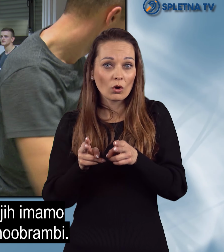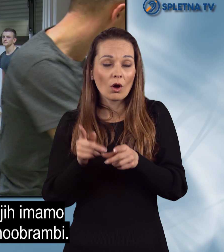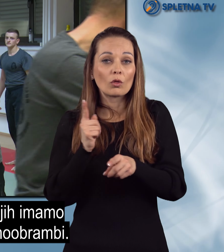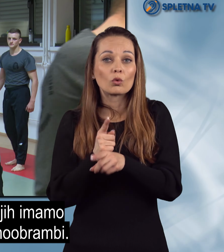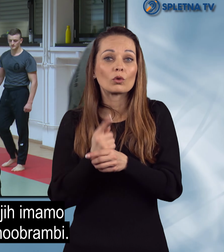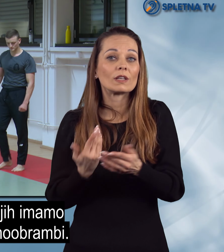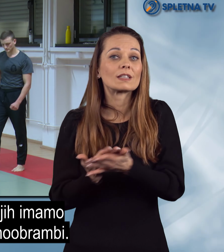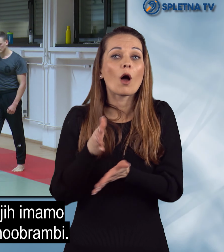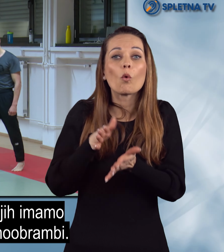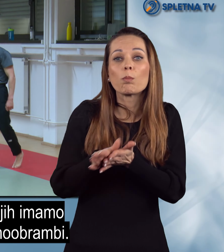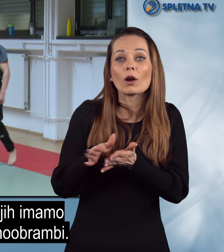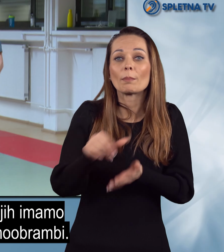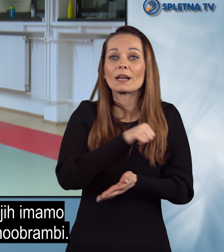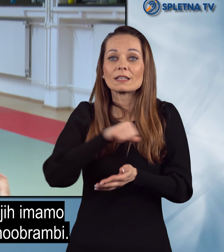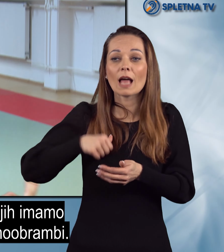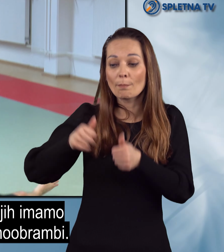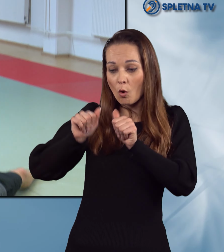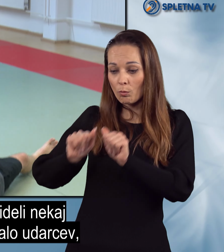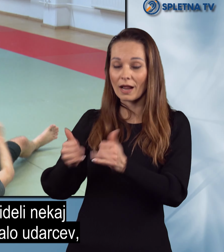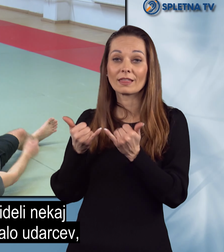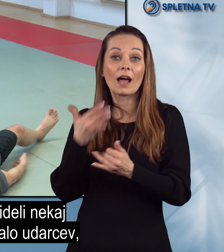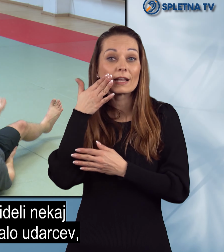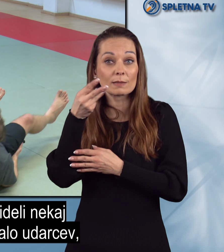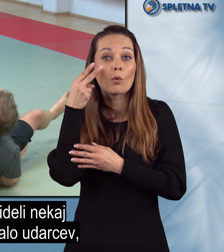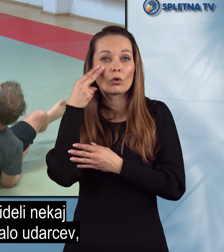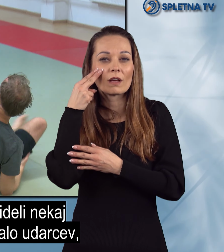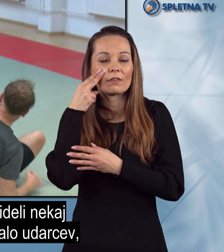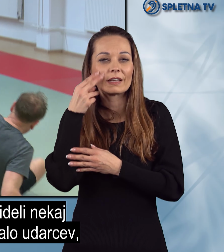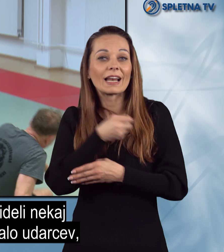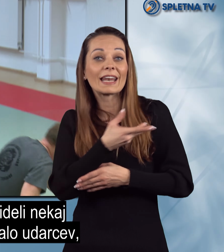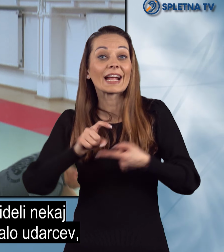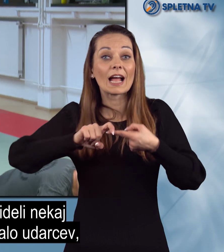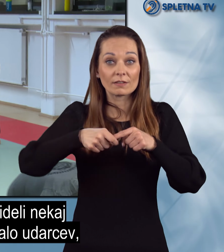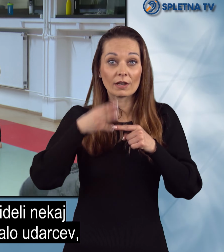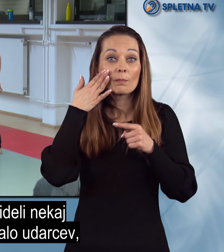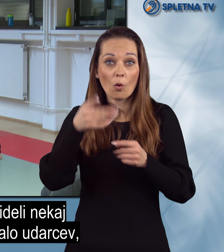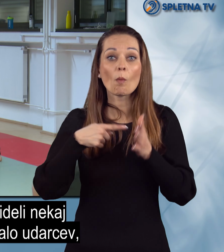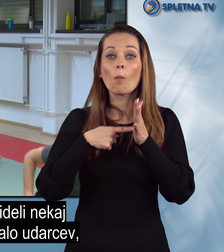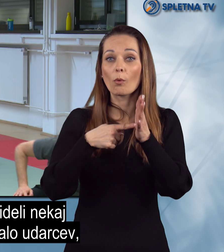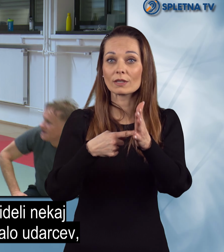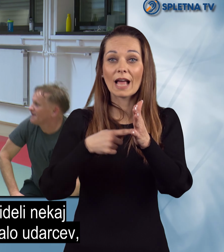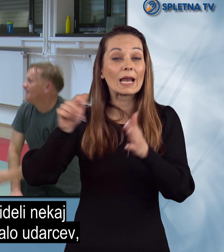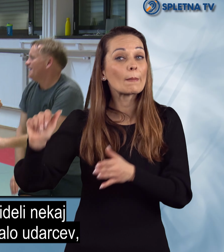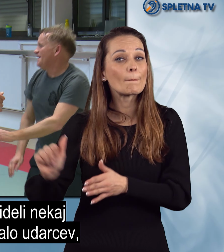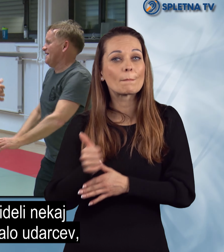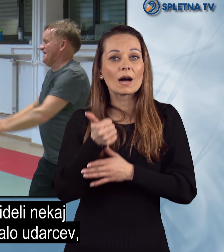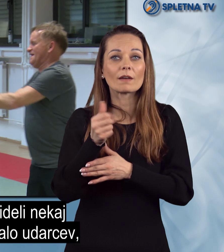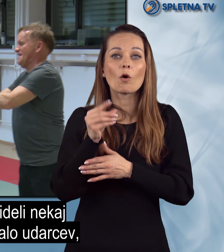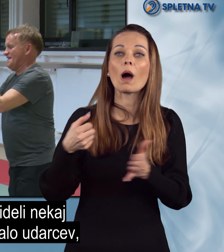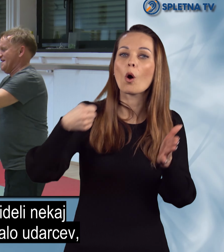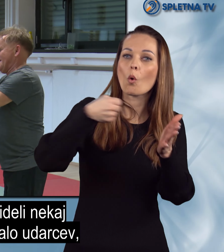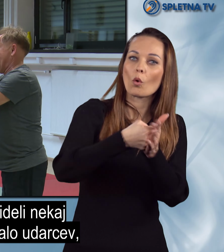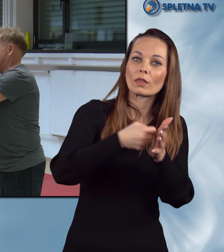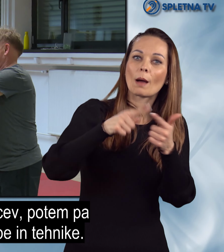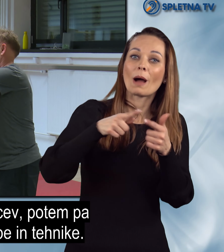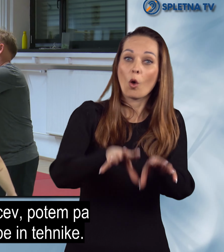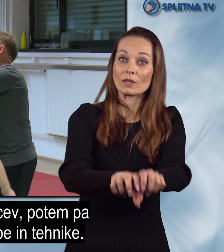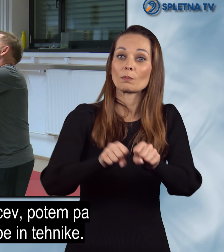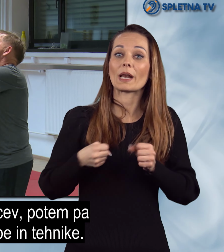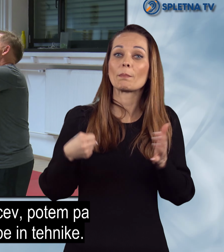tudi tu pri uporabni samoobrambi. Tako da danes boste videli enih par stvari, ki jih bomo pokazali. Najprej malo udarcev,